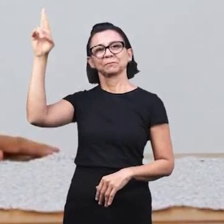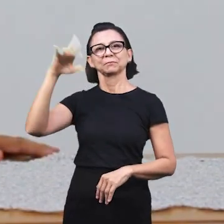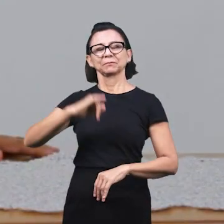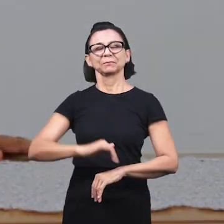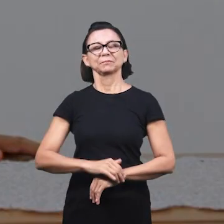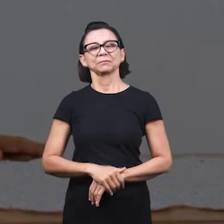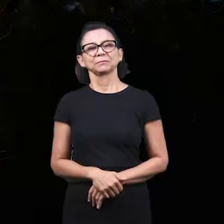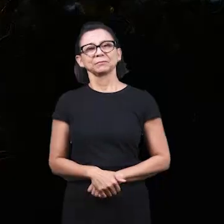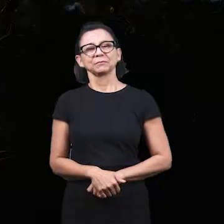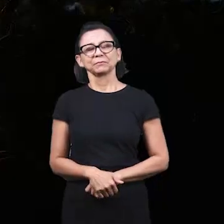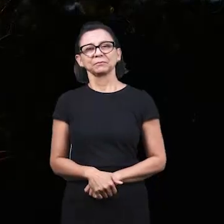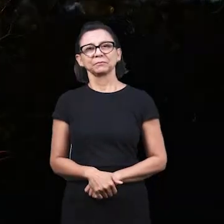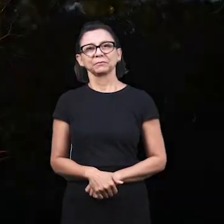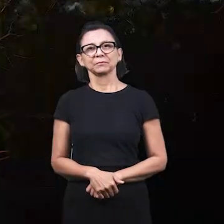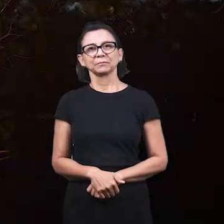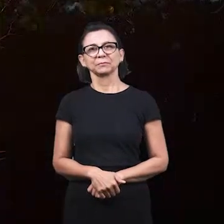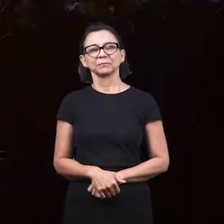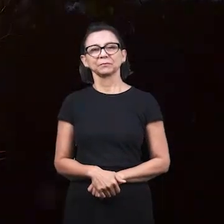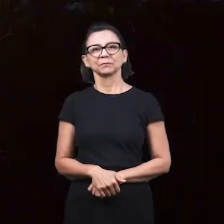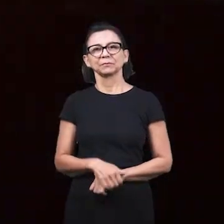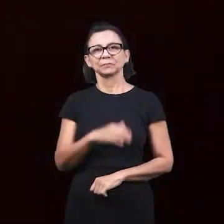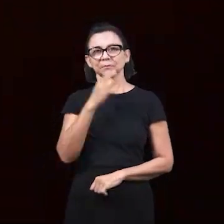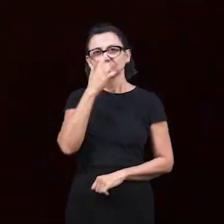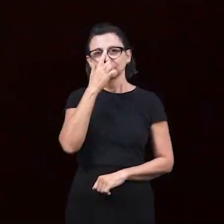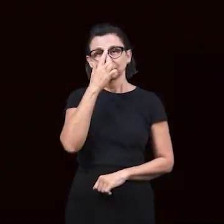будет прославлено имя Господне.